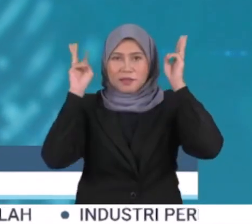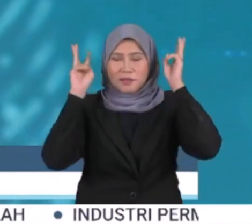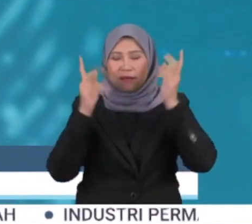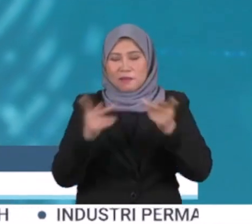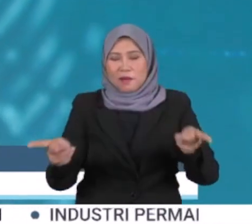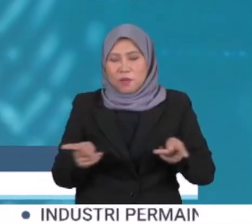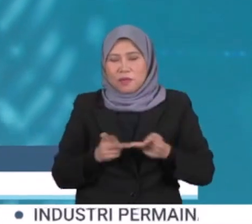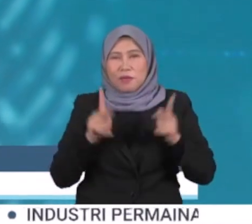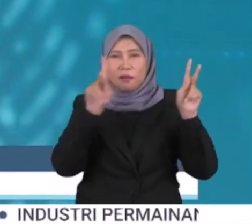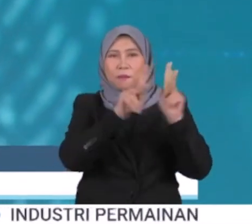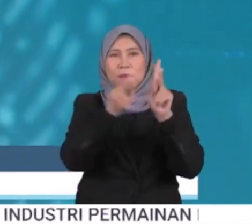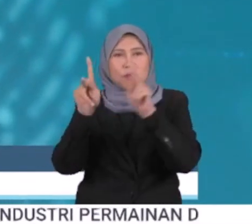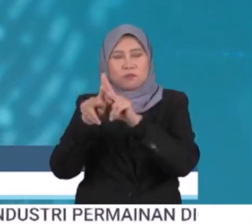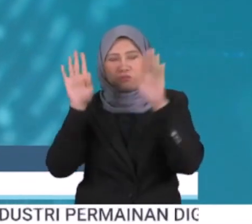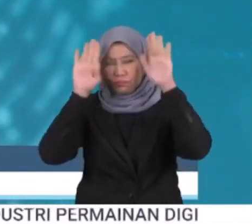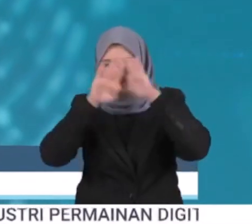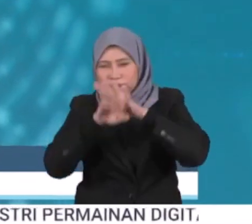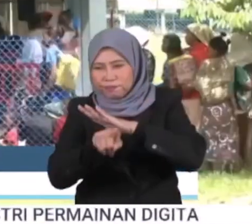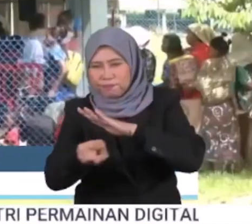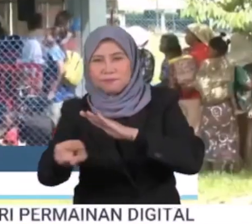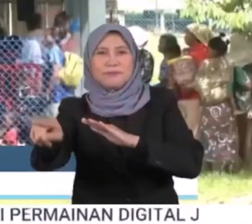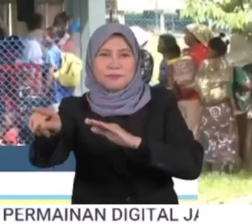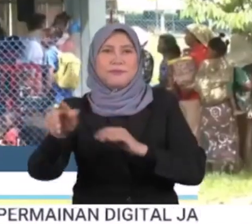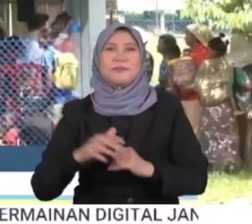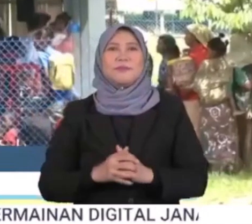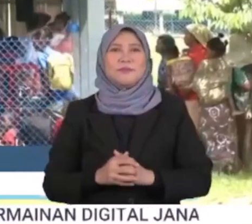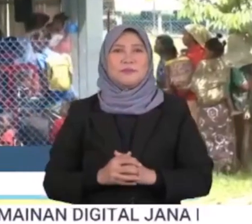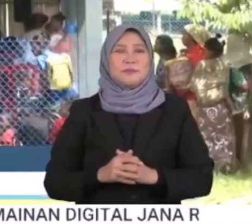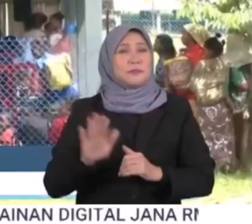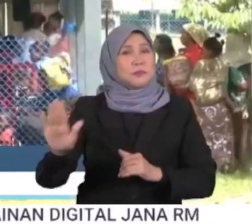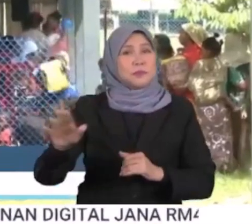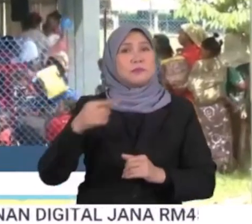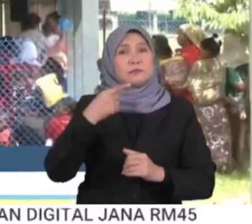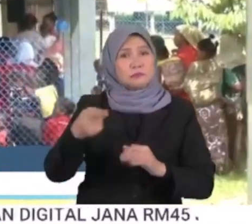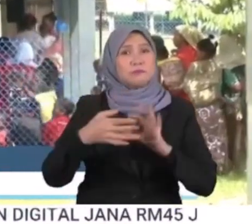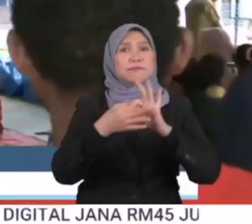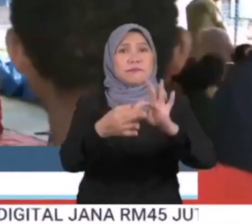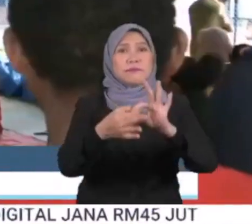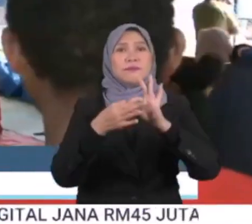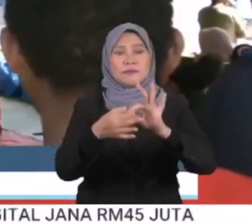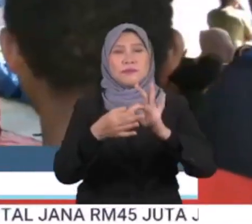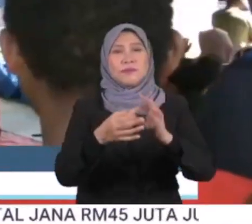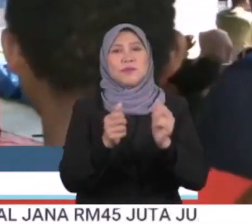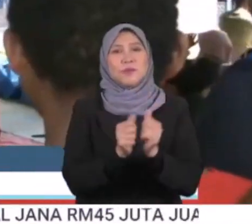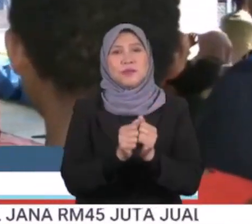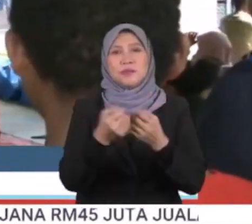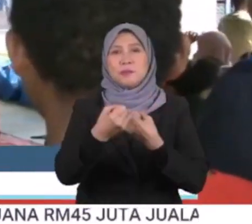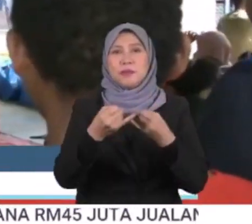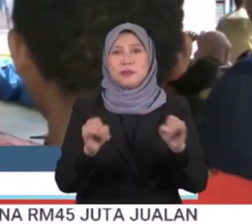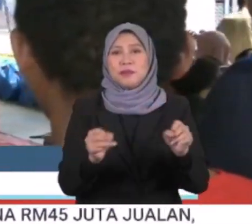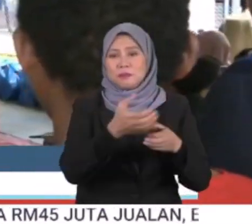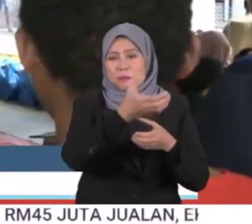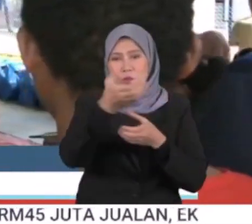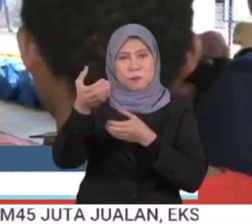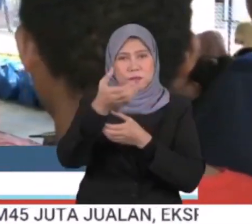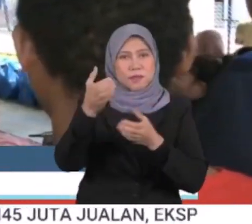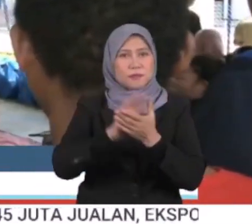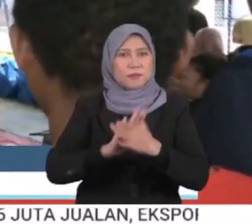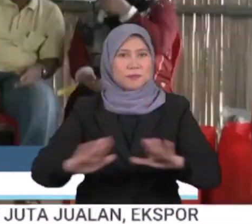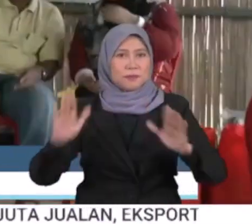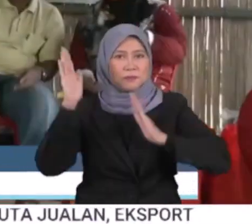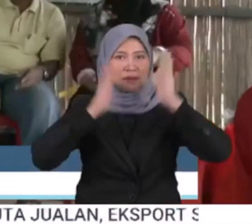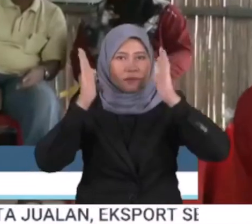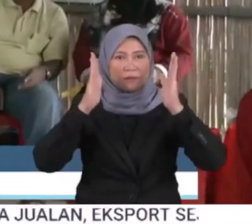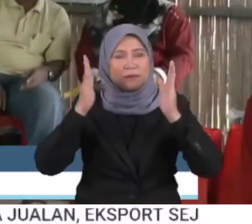di kawasan pedalaman. Selain itu, pihaknya juga menjalinkan kerjasama strategik dengan Jabatan Bomba dan Penyelamat